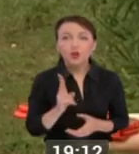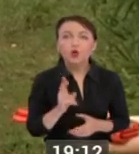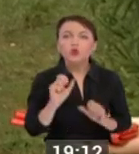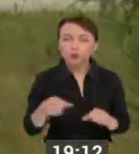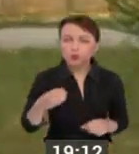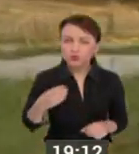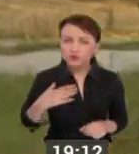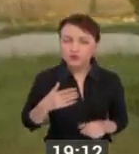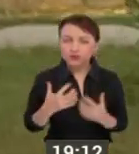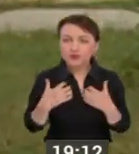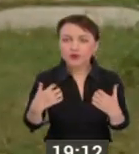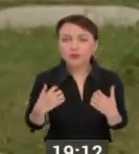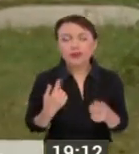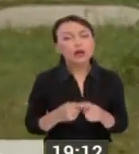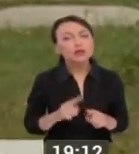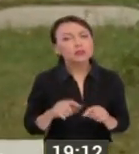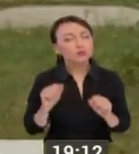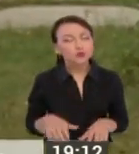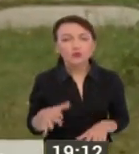тваринку? Це може бути